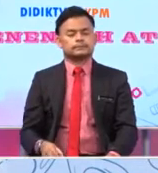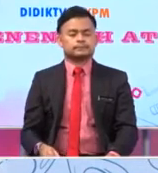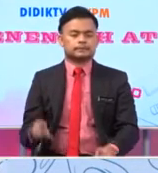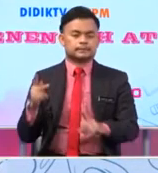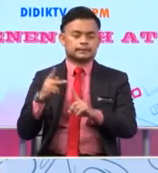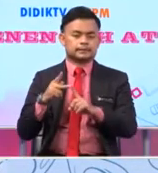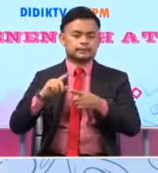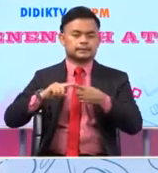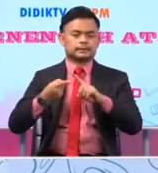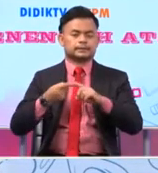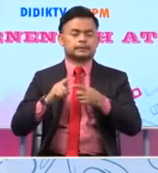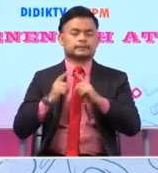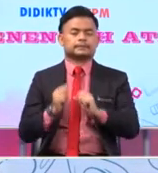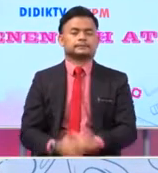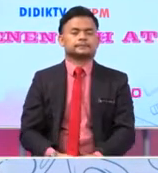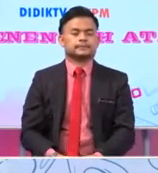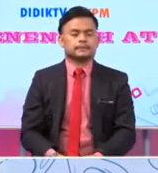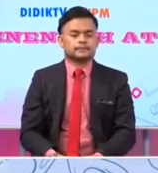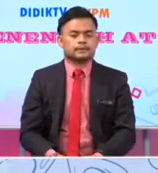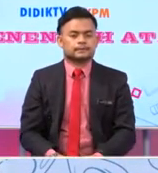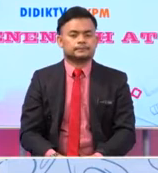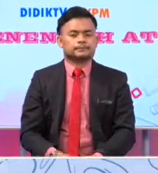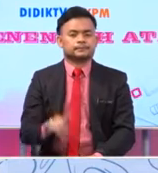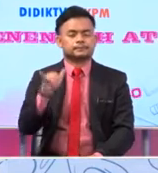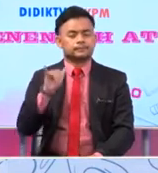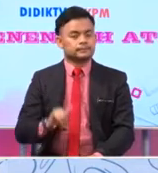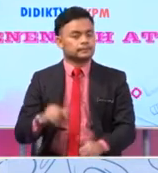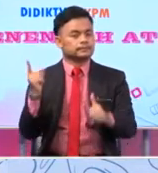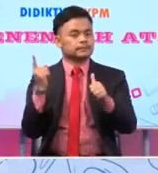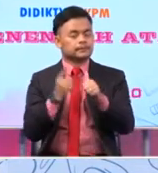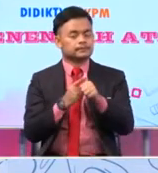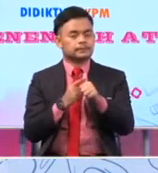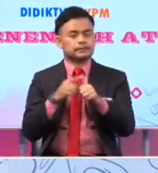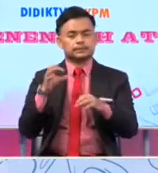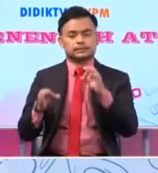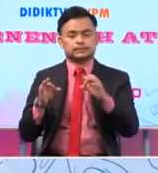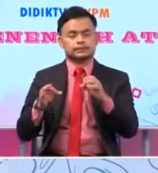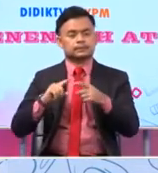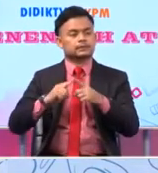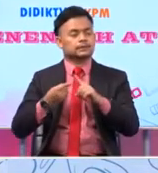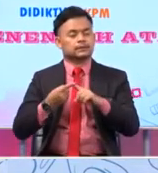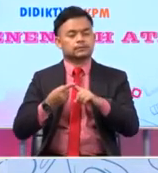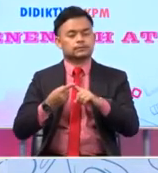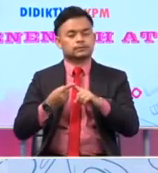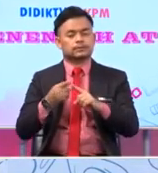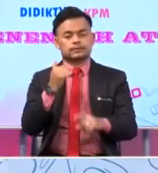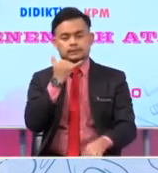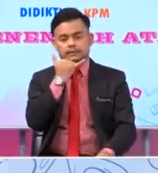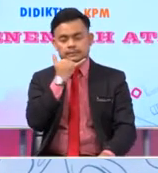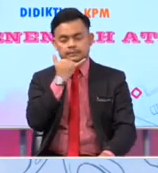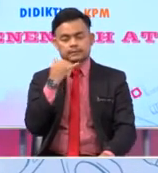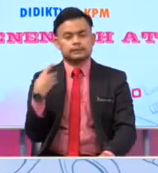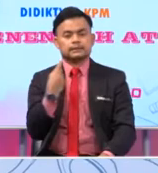Munir terhadap rakyat sebaya ayam pertama Canggu Kalau kawan kita melakukan kesilapan kita menegur